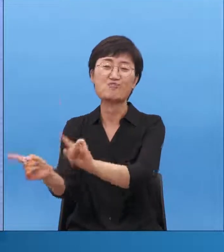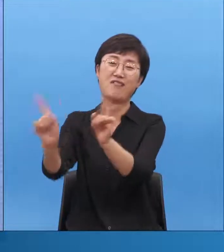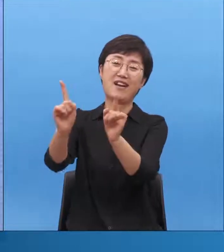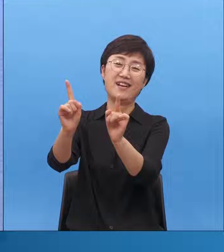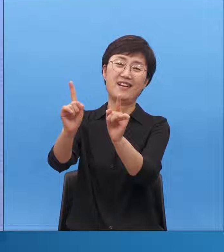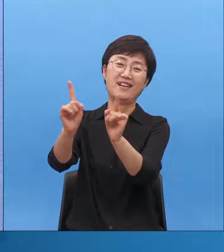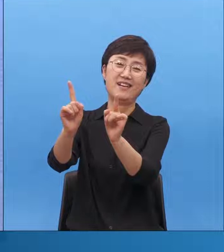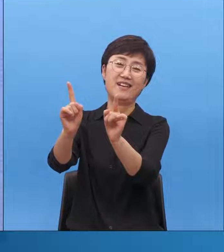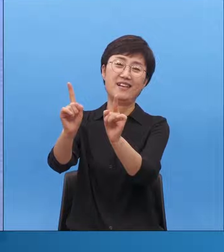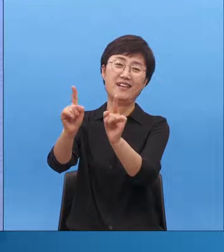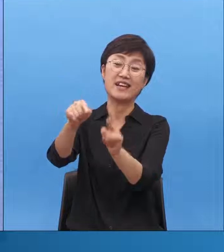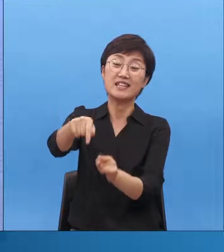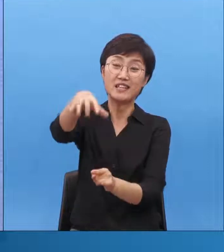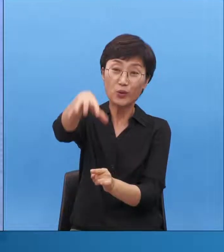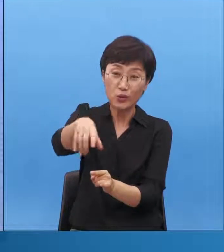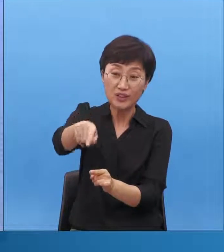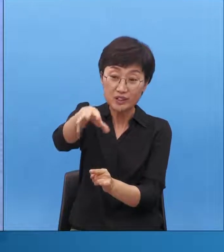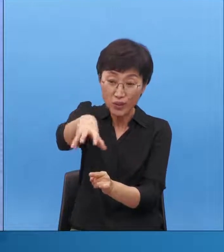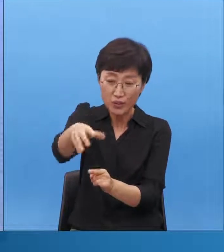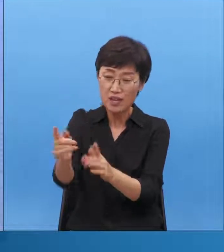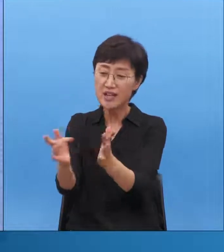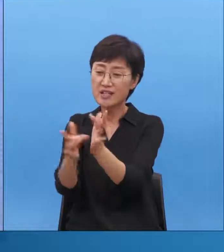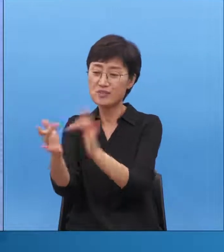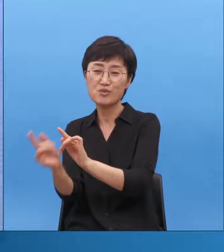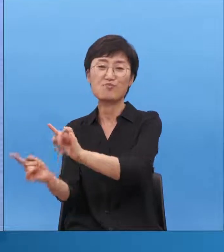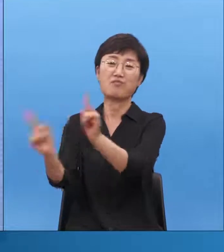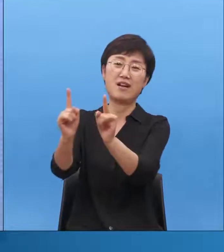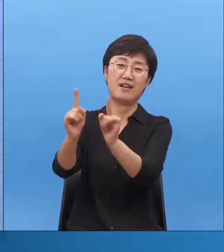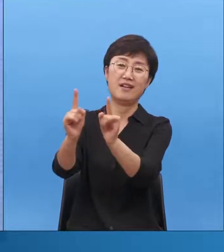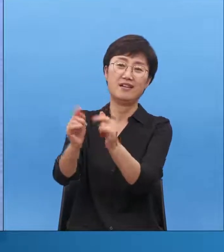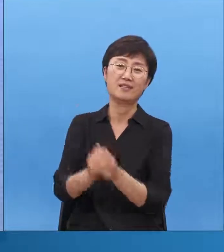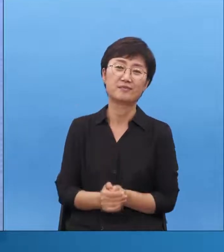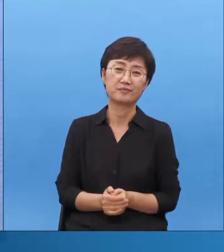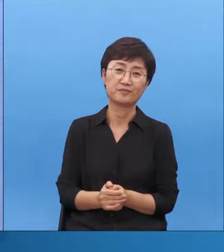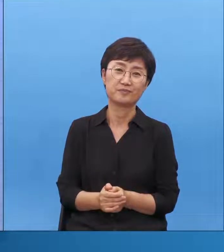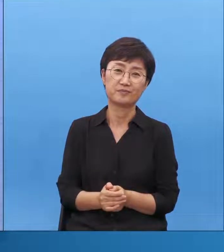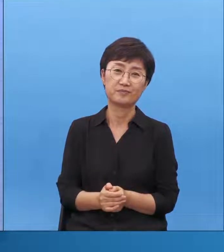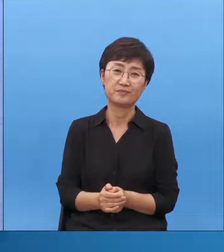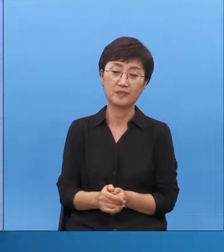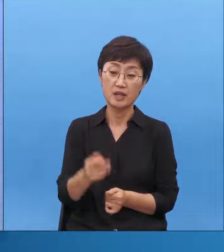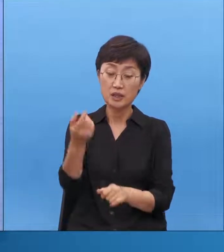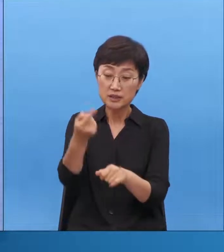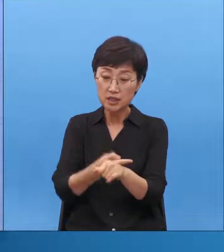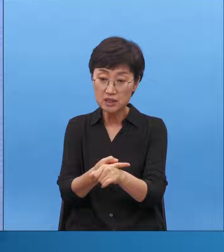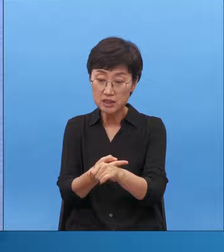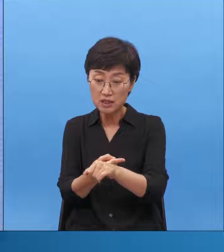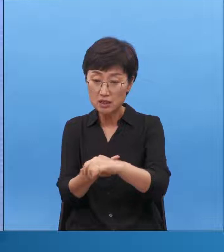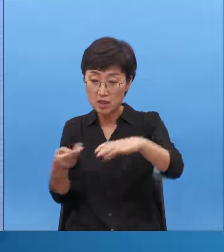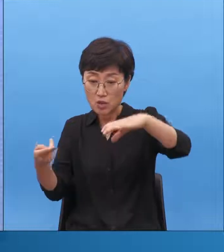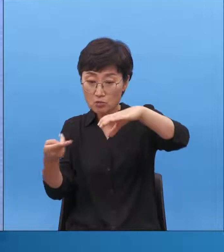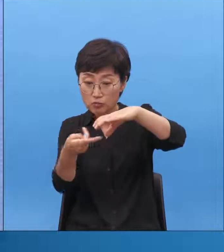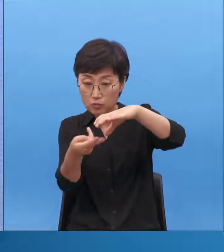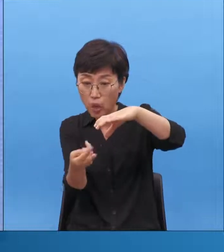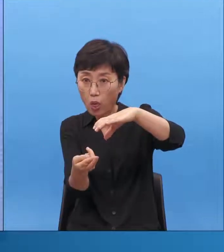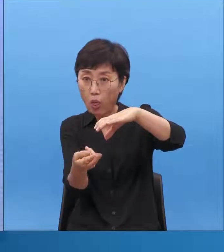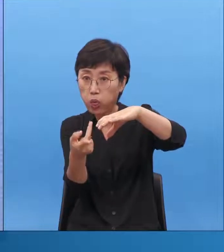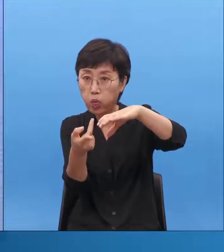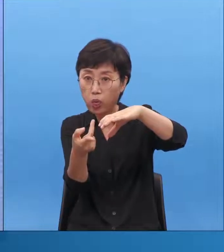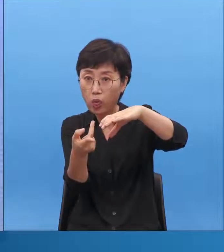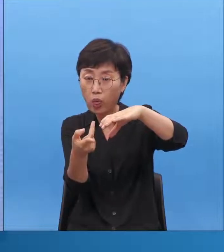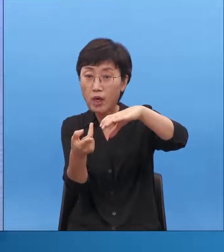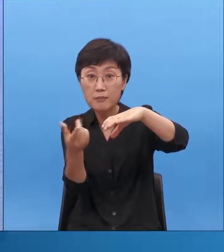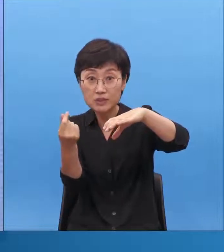was resurrected, just as he had said. 쉽게 말하면요. 역사적인 빈 무덤을 남긴 겁니다. Simply put, he left behind an